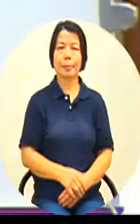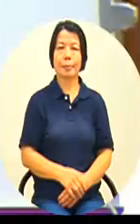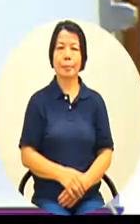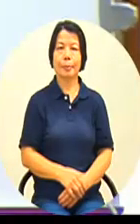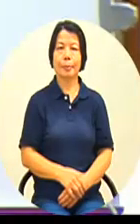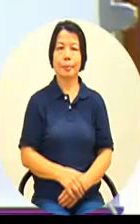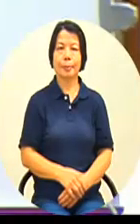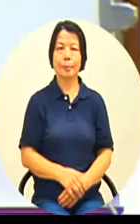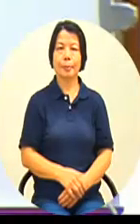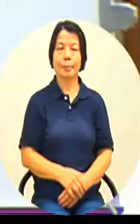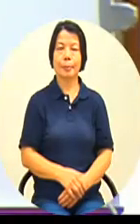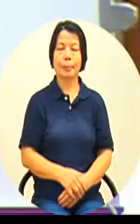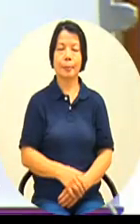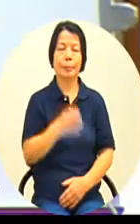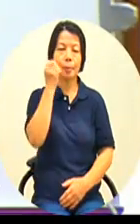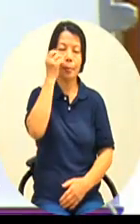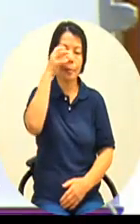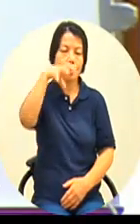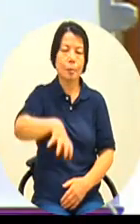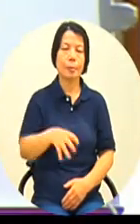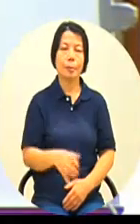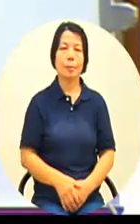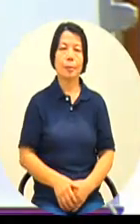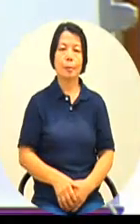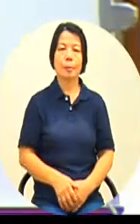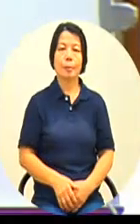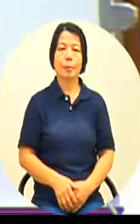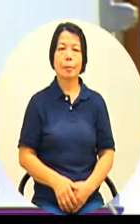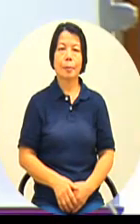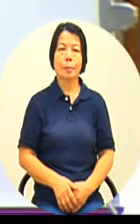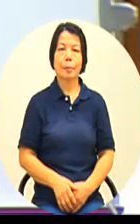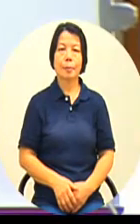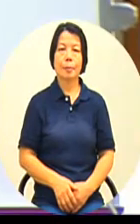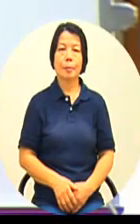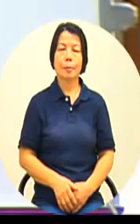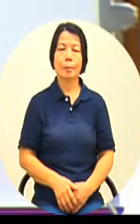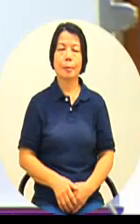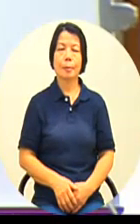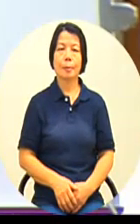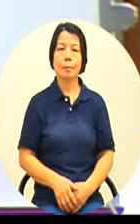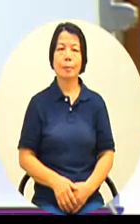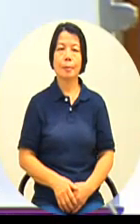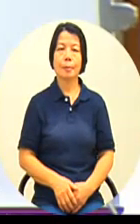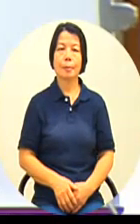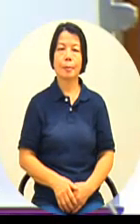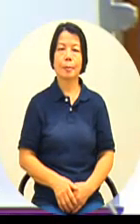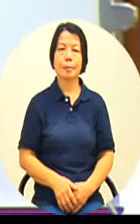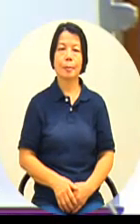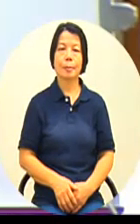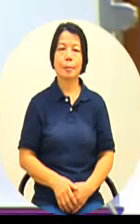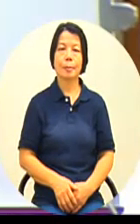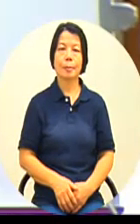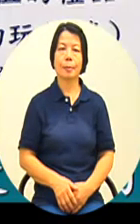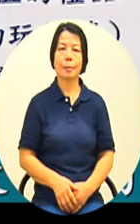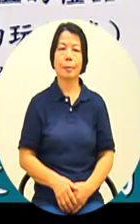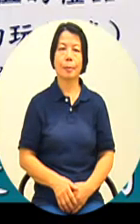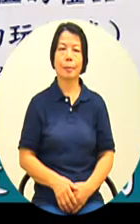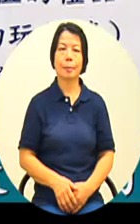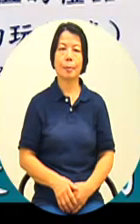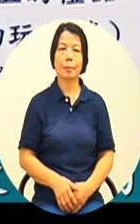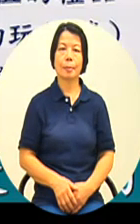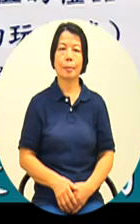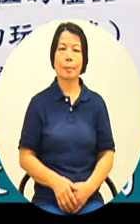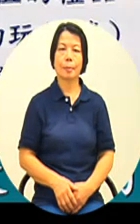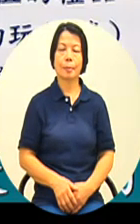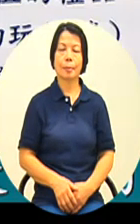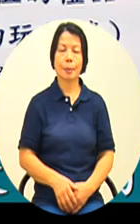以。观光局应各县市加强先导力道，结合高铁等大众运输规划，除了高铁内底吼，你嘛